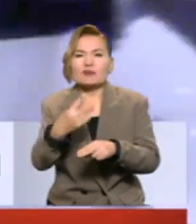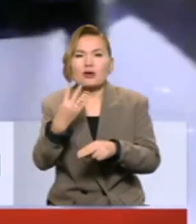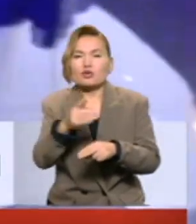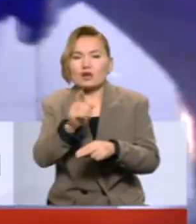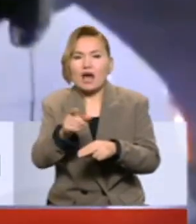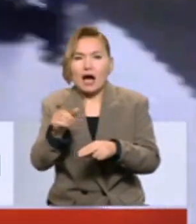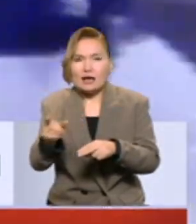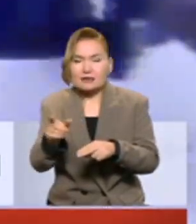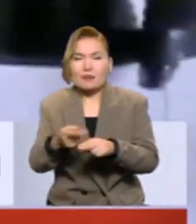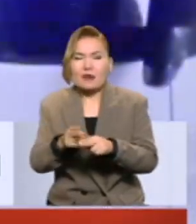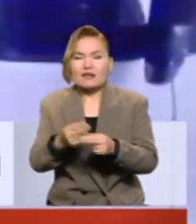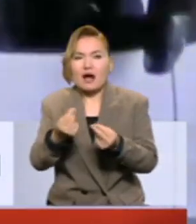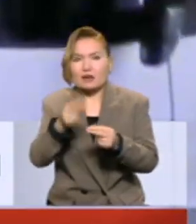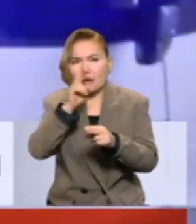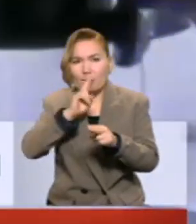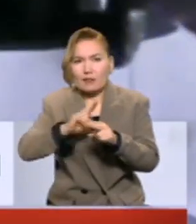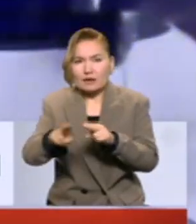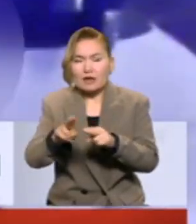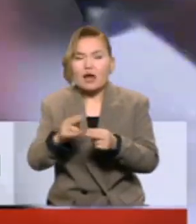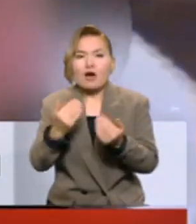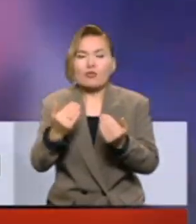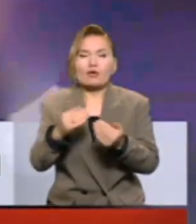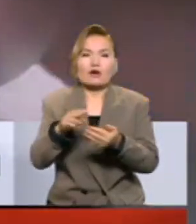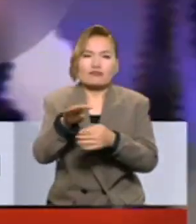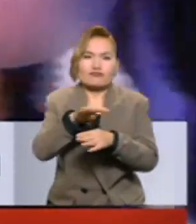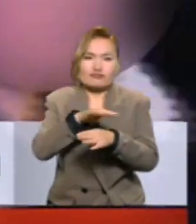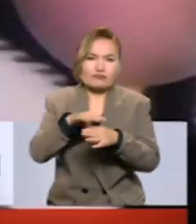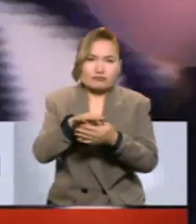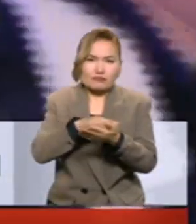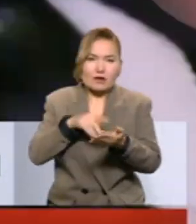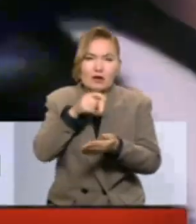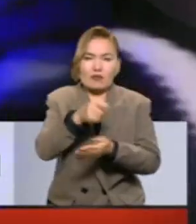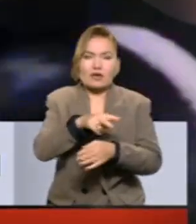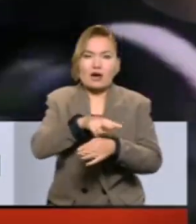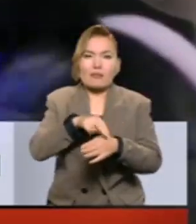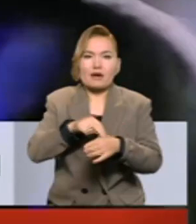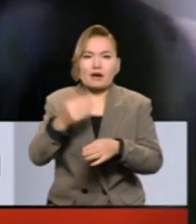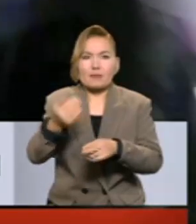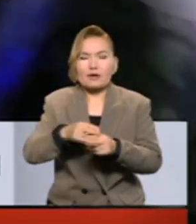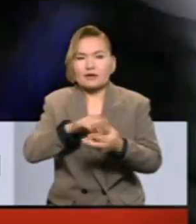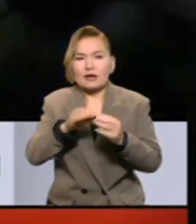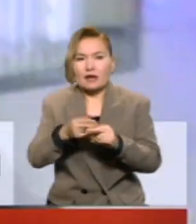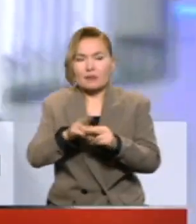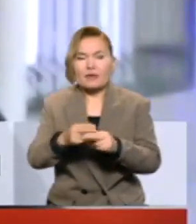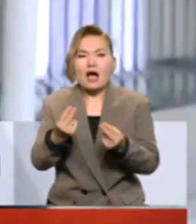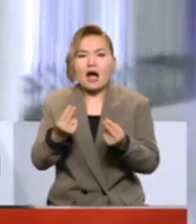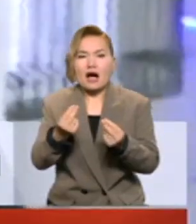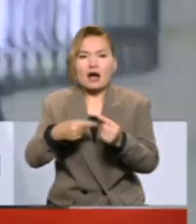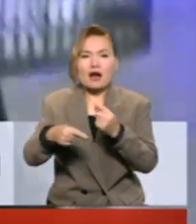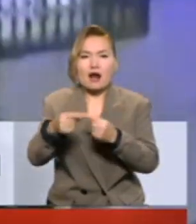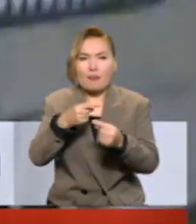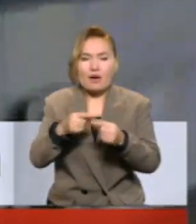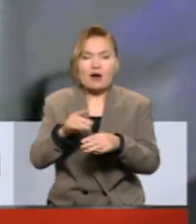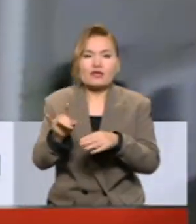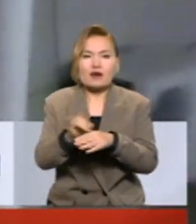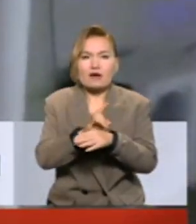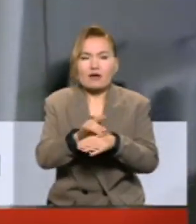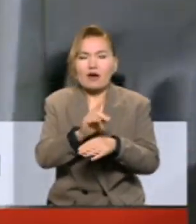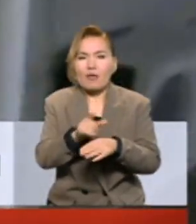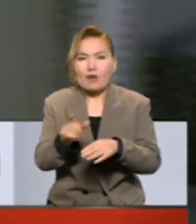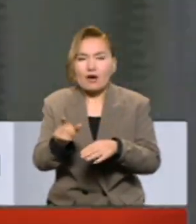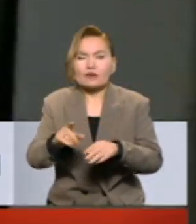қорғау органына арызданып отыр. Облыс бойынша экономикалық тергеп-тексеру департаменті Чиатай қаржы пирамидасына қатысы бар